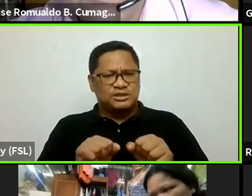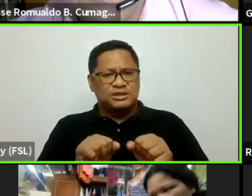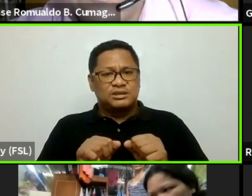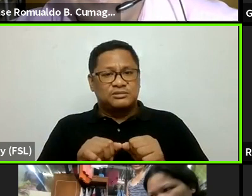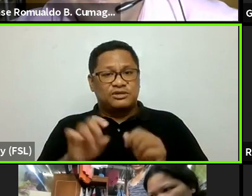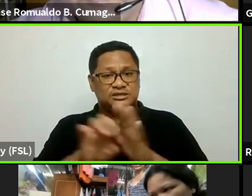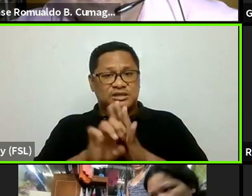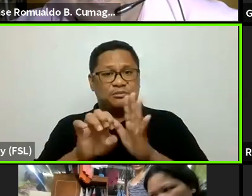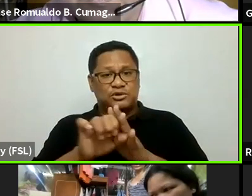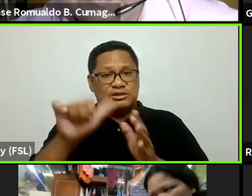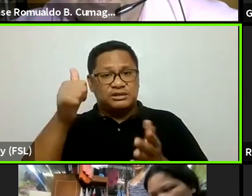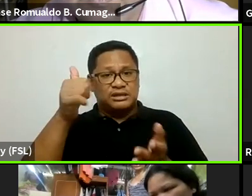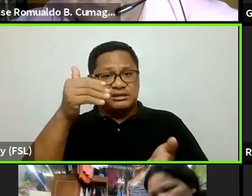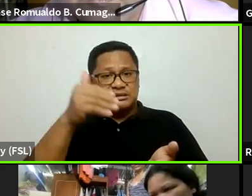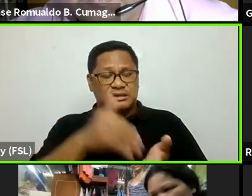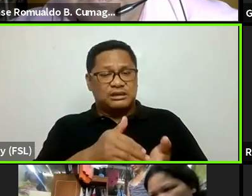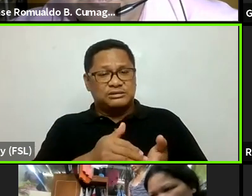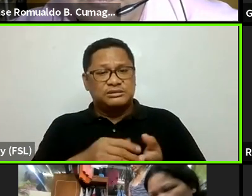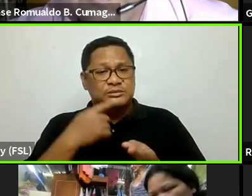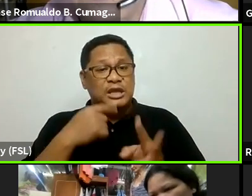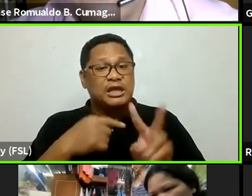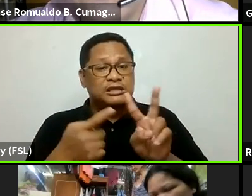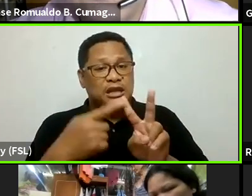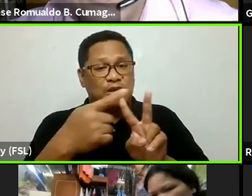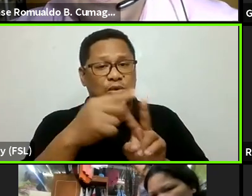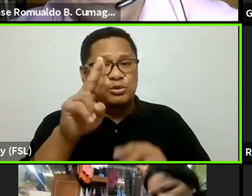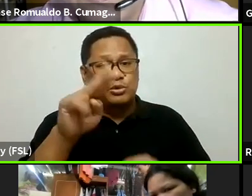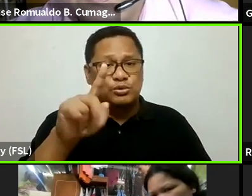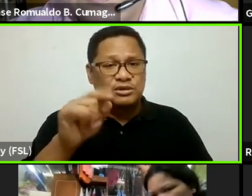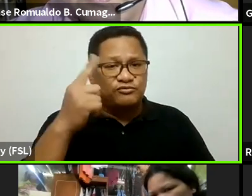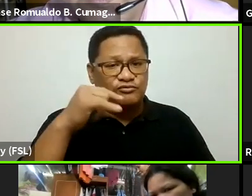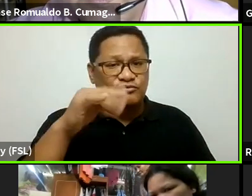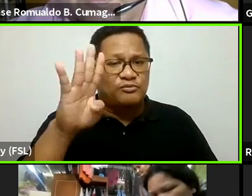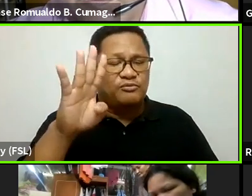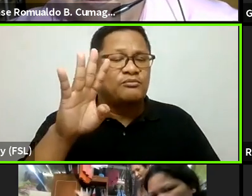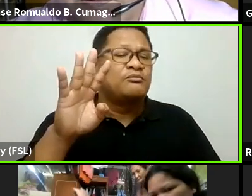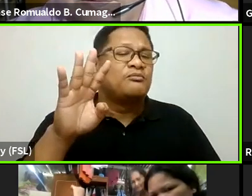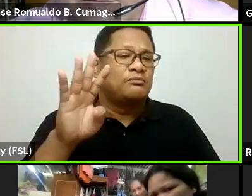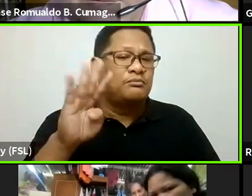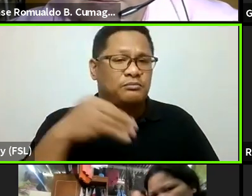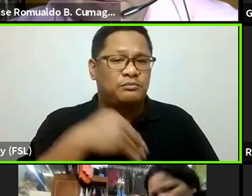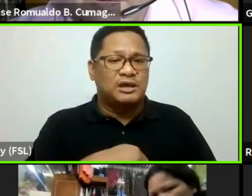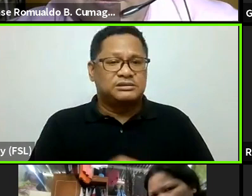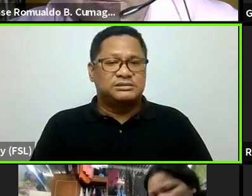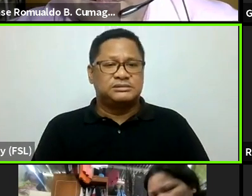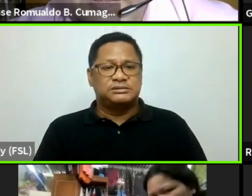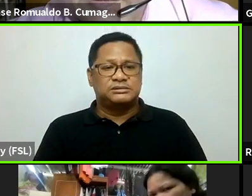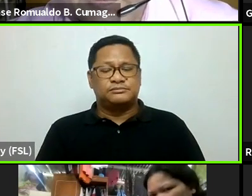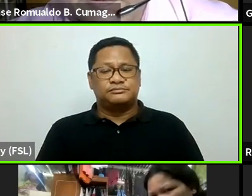10,000 dalawang ano unit ng bonds 'yon. Kita ng 5% each.